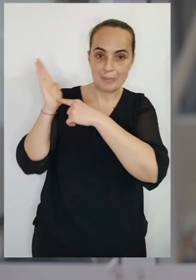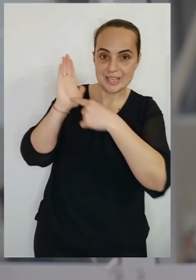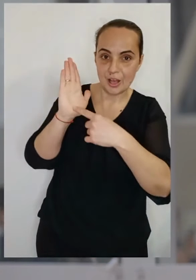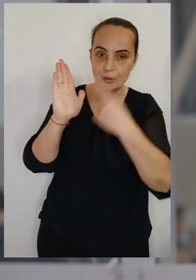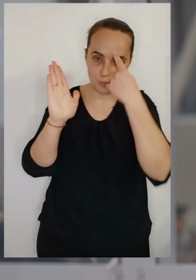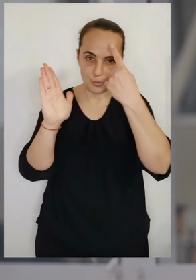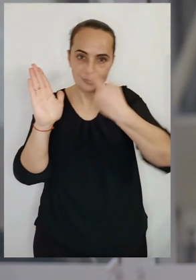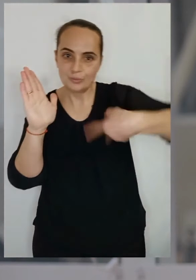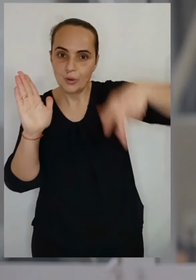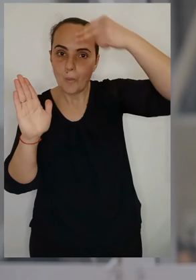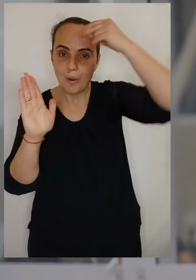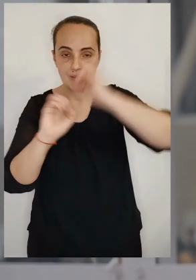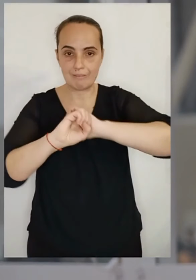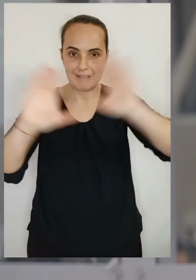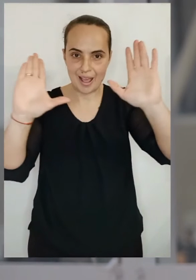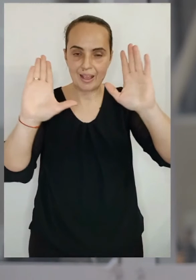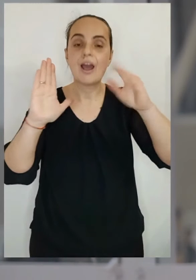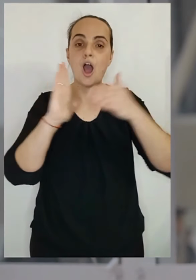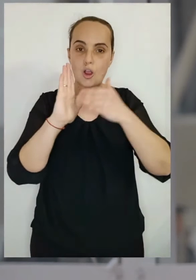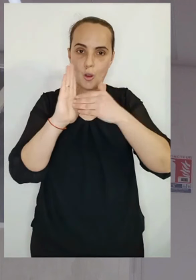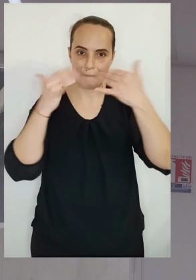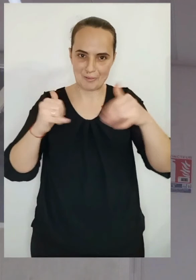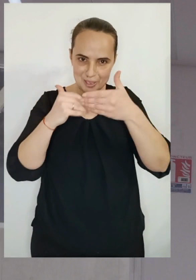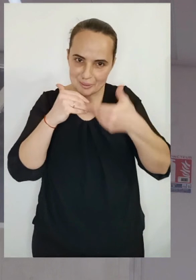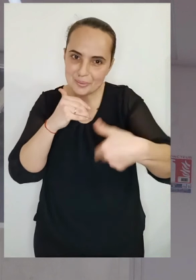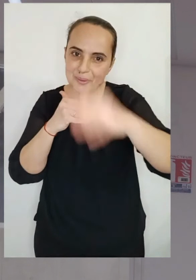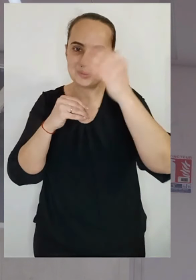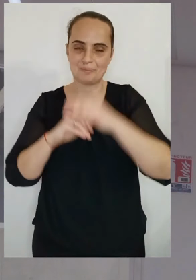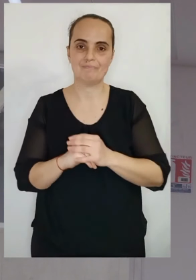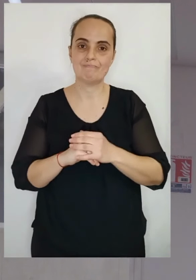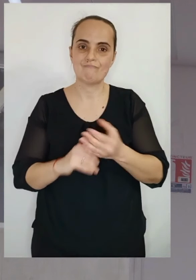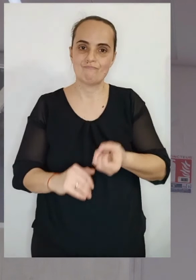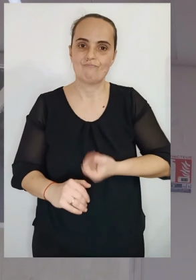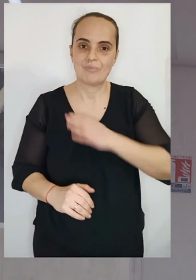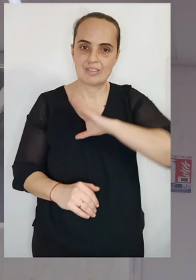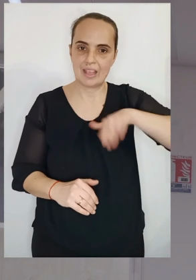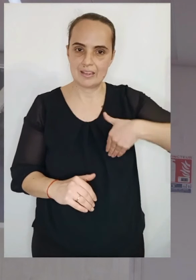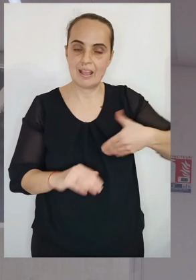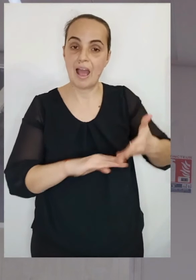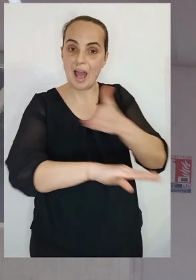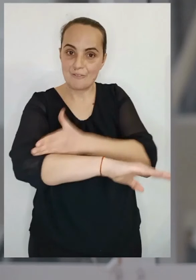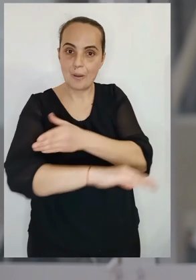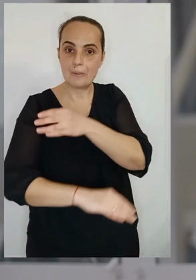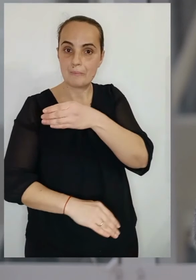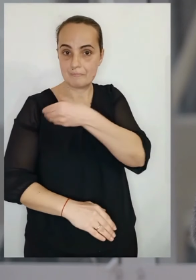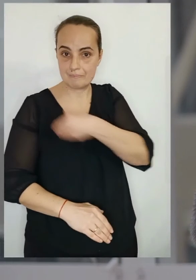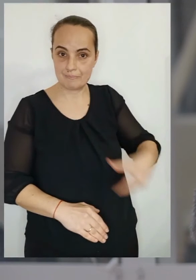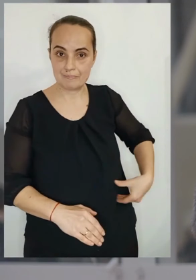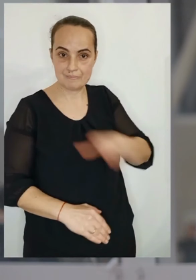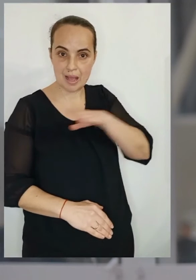un peu plus où on en est et ce qui reste encore à faire. Avant d'en terminer, Madame le maire, je voudrais vous